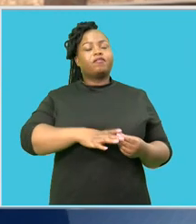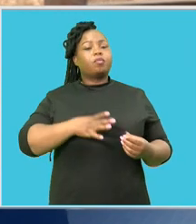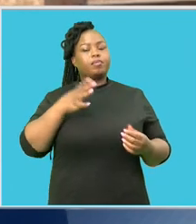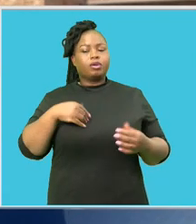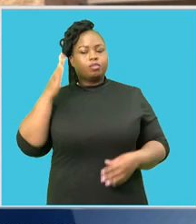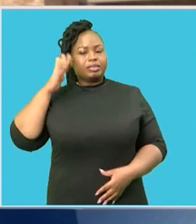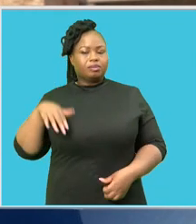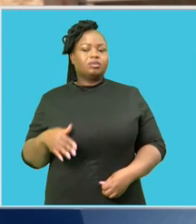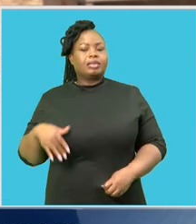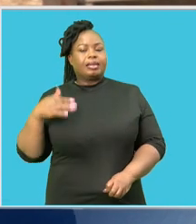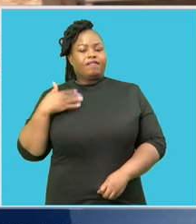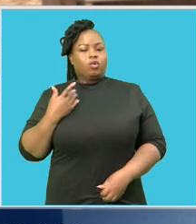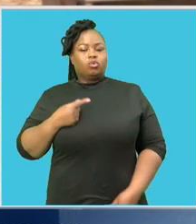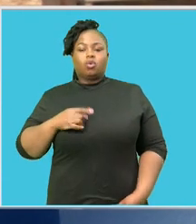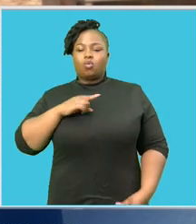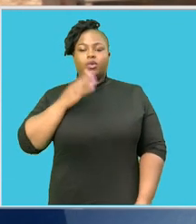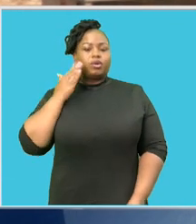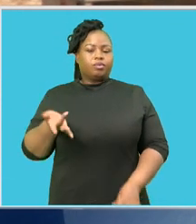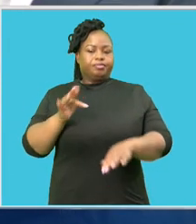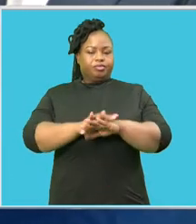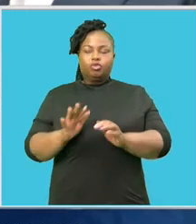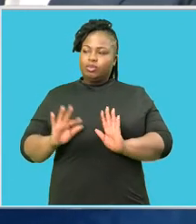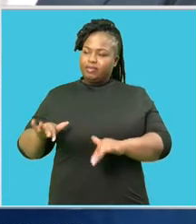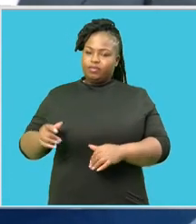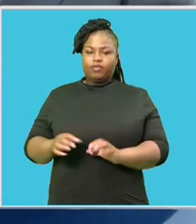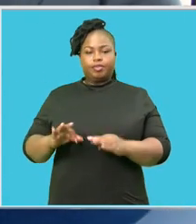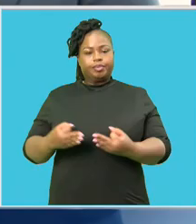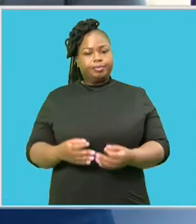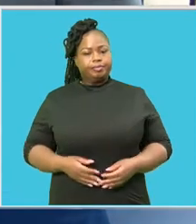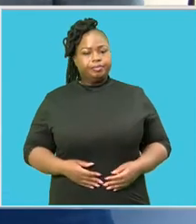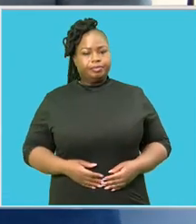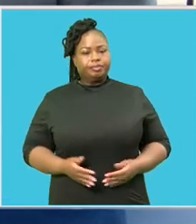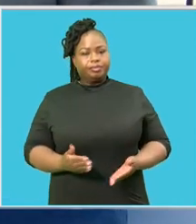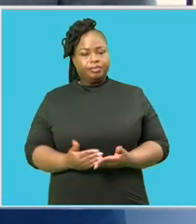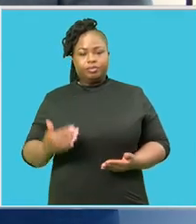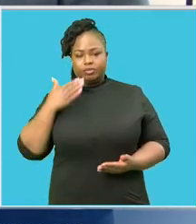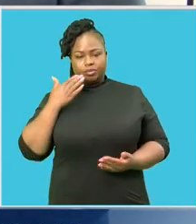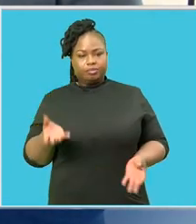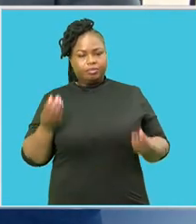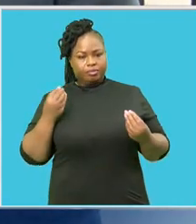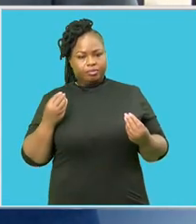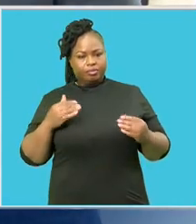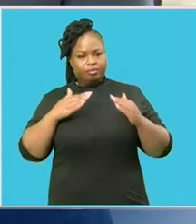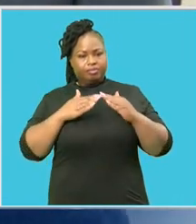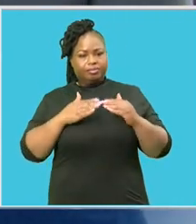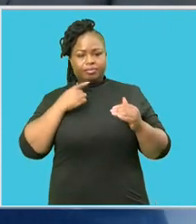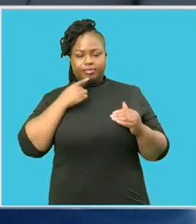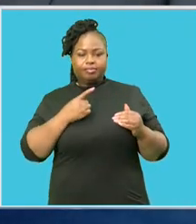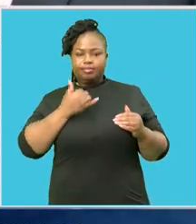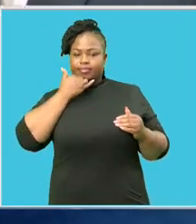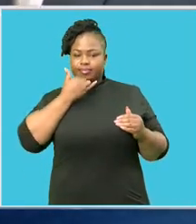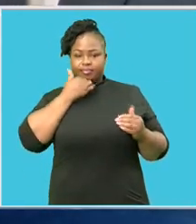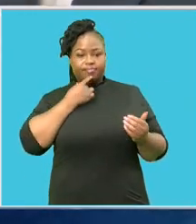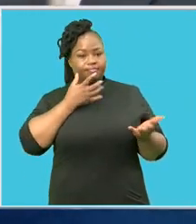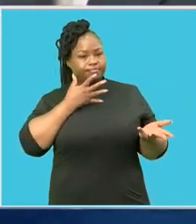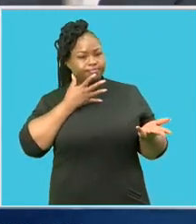akwazi ukuhlala kuyona, akwazi ukuthi noma engasekho emhlabeni ayishiyele ifamily yakhe. Abahlali abathola amatayitela abo kade bezwakalisa injabulo yabo sebebeke